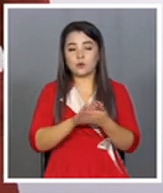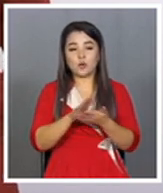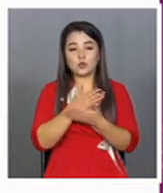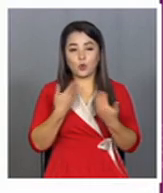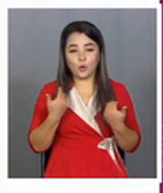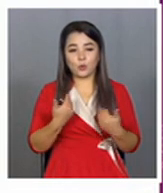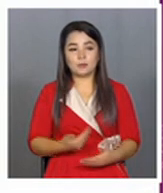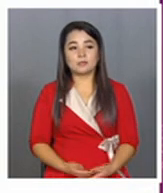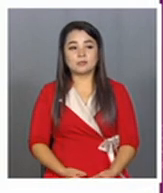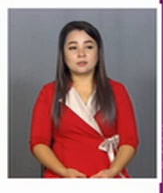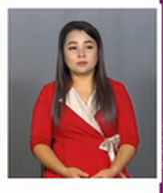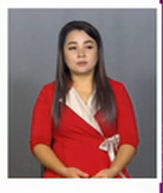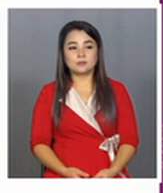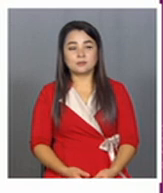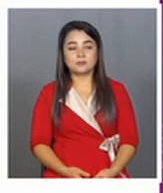жоқ.